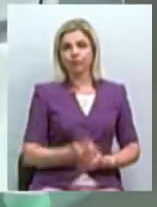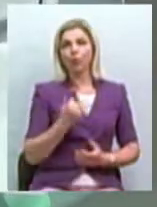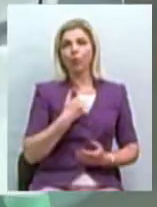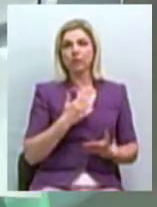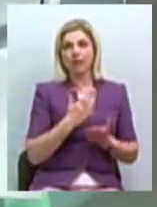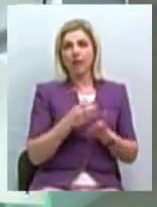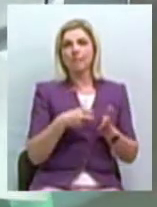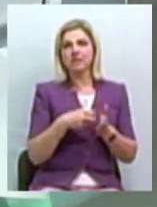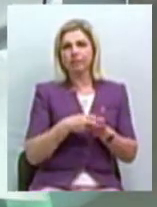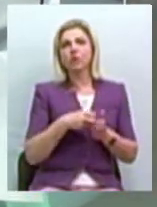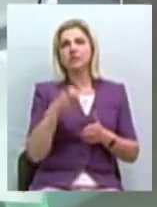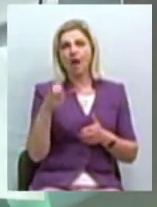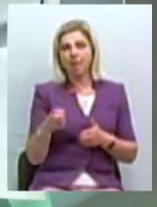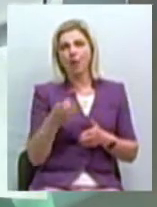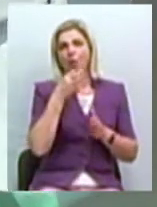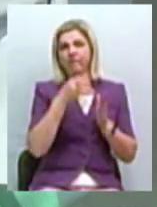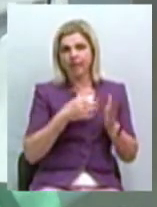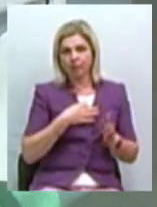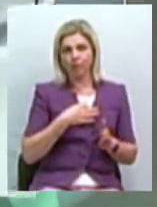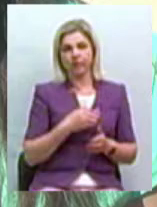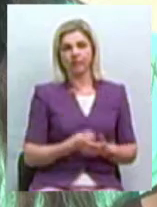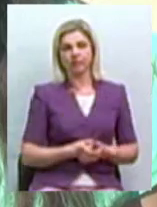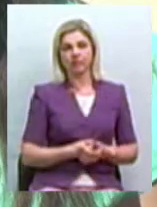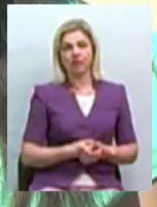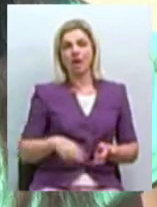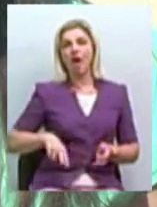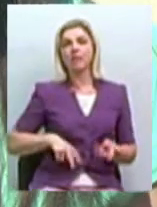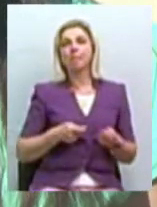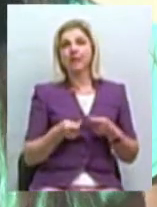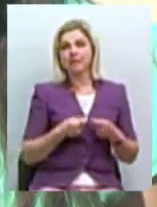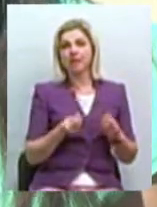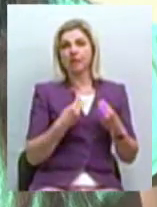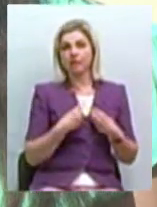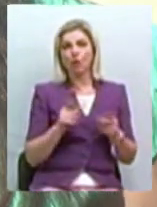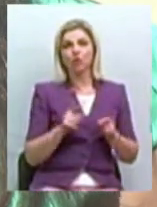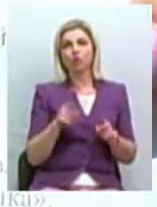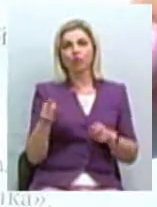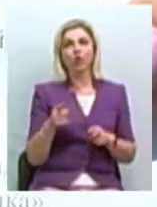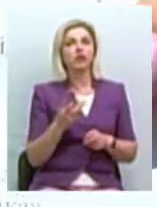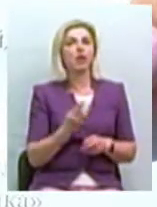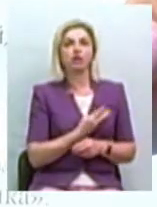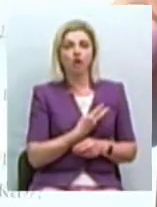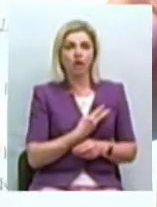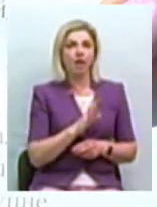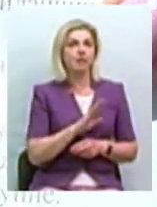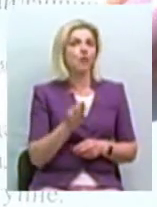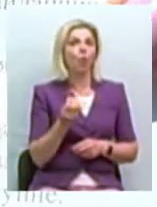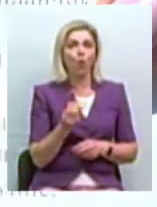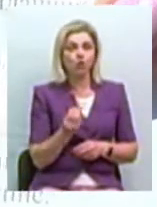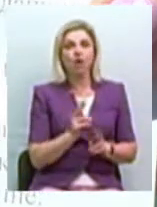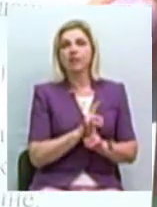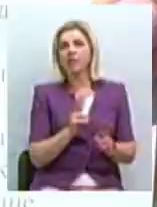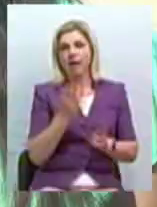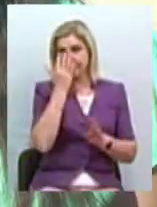навіть письмовий запит та відповідь. Нам надала адміністрація, що вони не мають ані бажання, ані коштів, ані яких